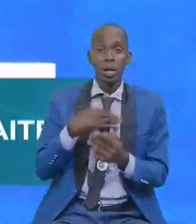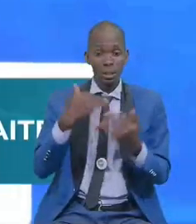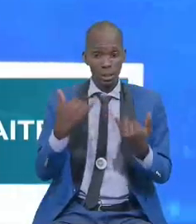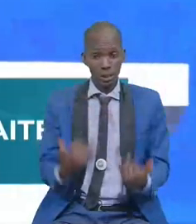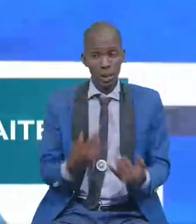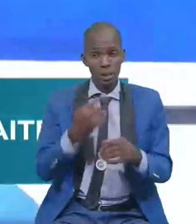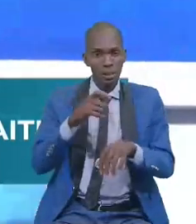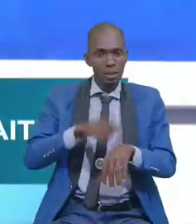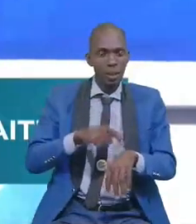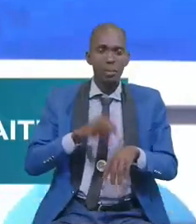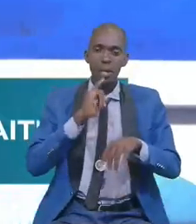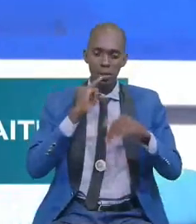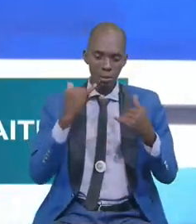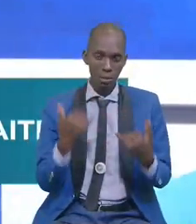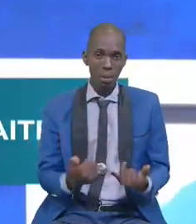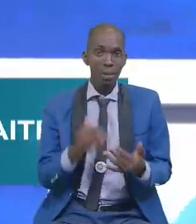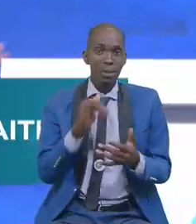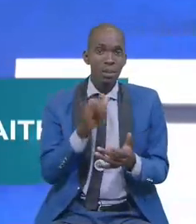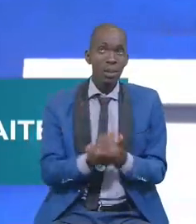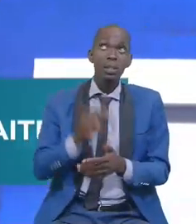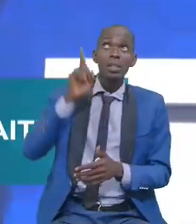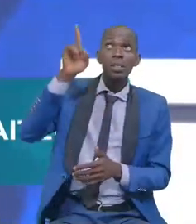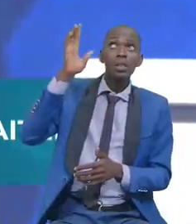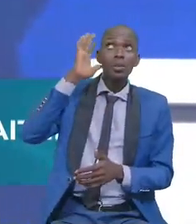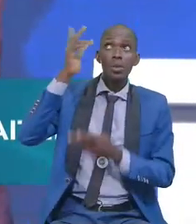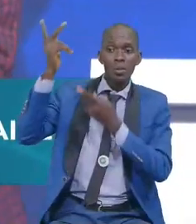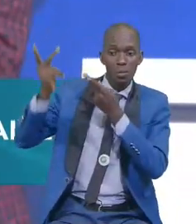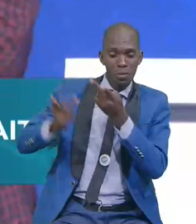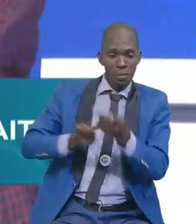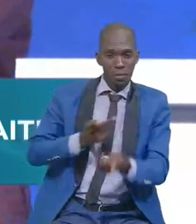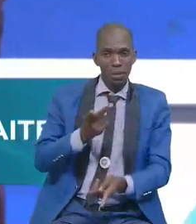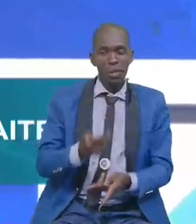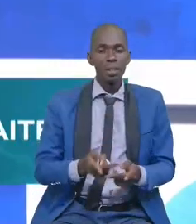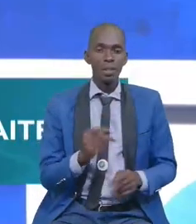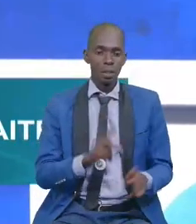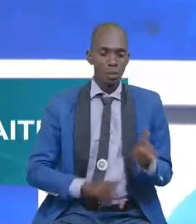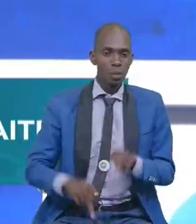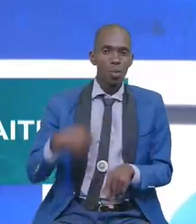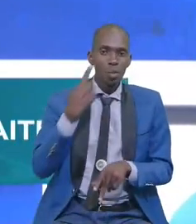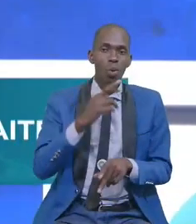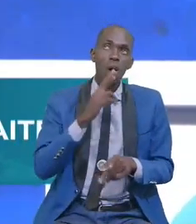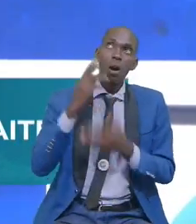Et ceux donc qui en avaient entendu parler, attendaient et se demandaient,